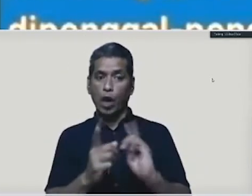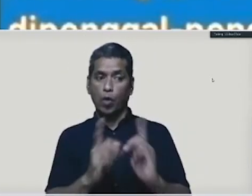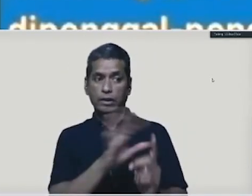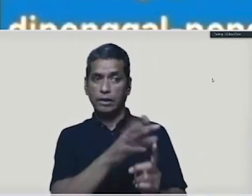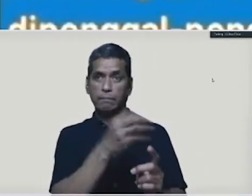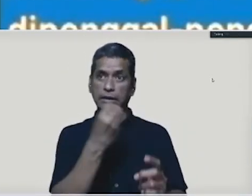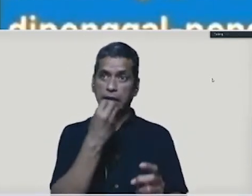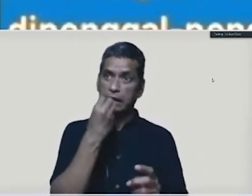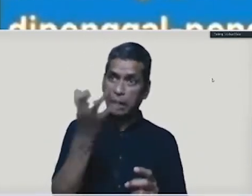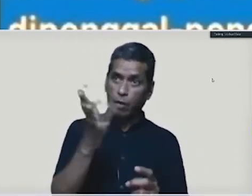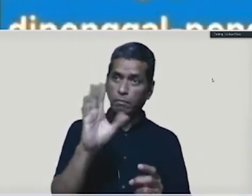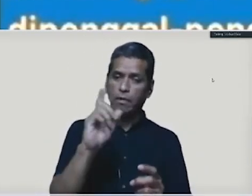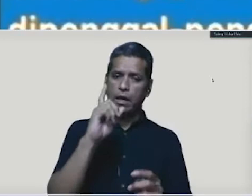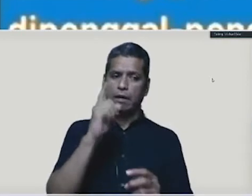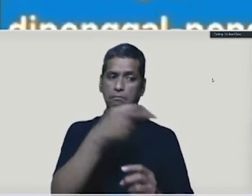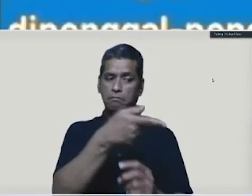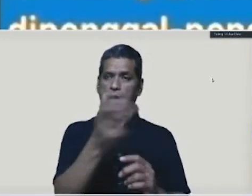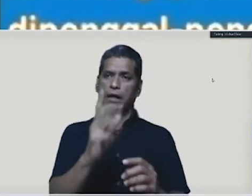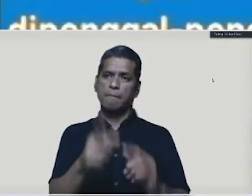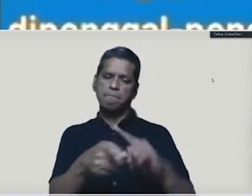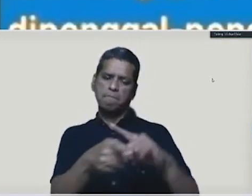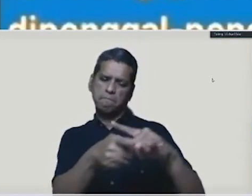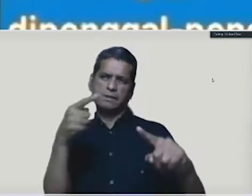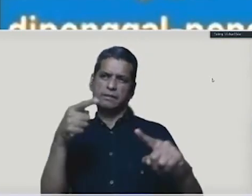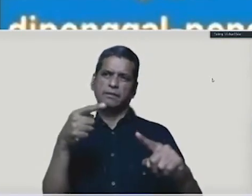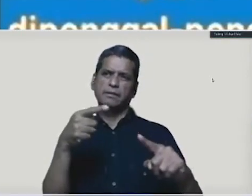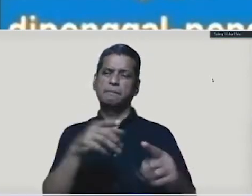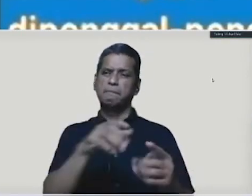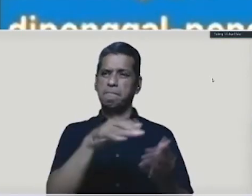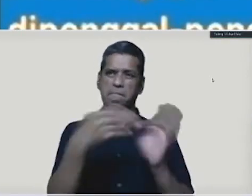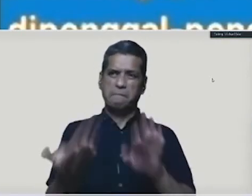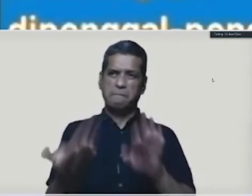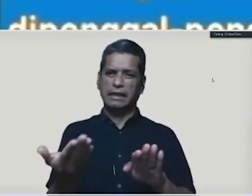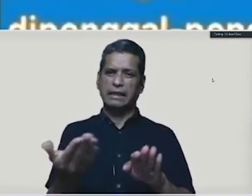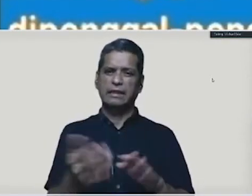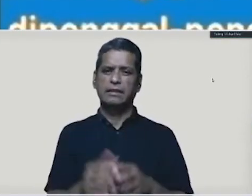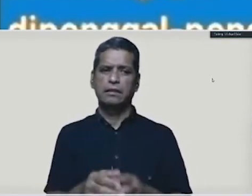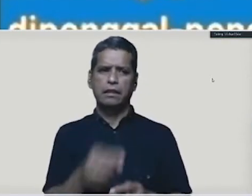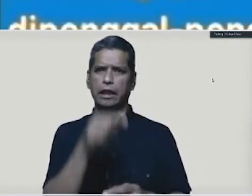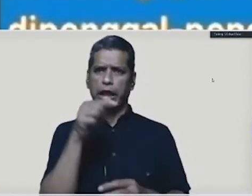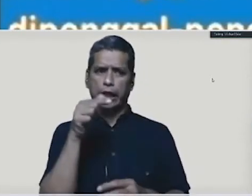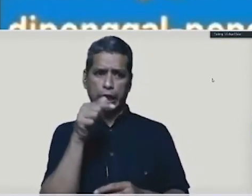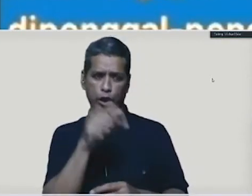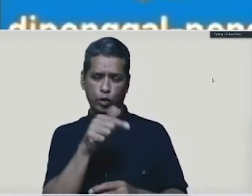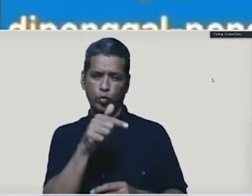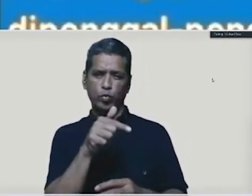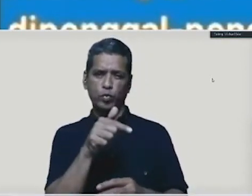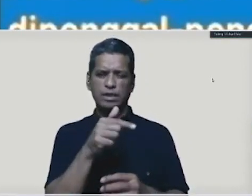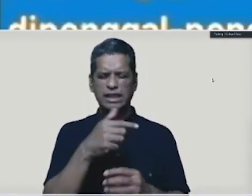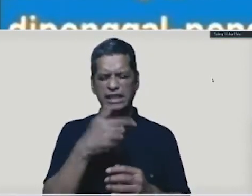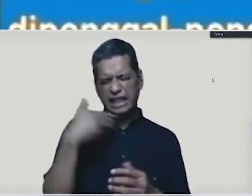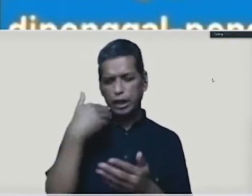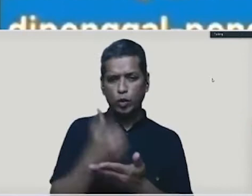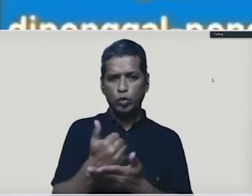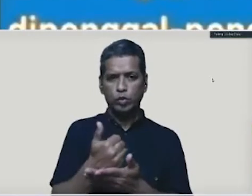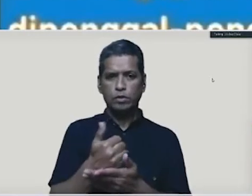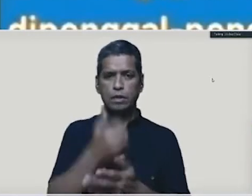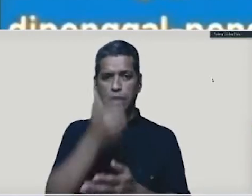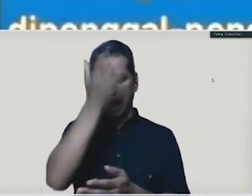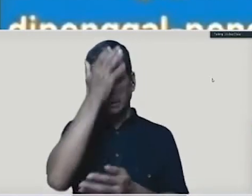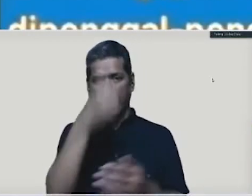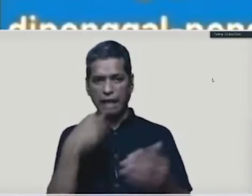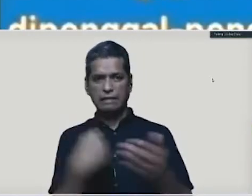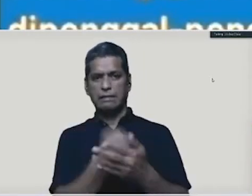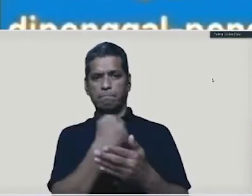rumahmu keluargamu akan dihancurkan artinya Raja serius Raja akan memusnahkan Mereka